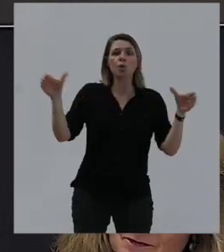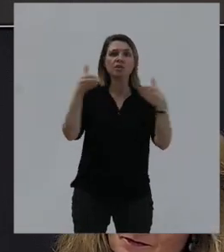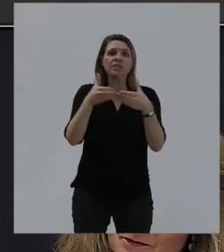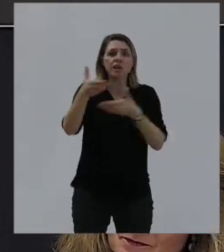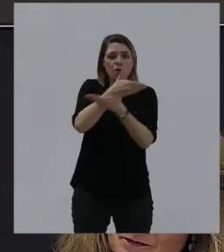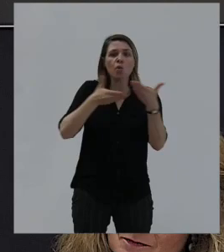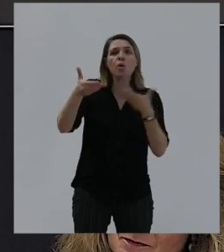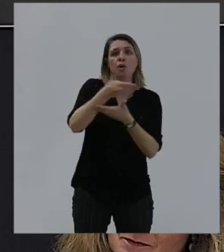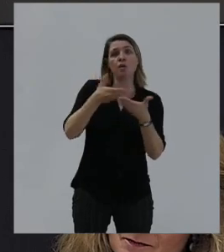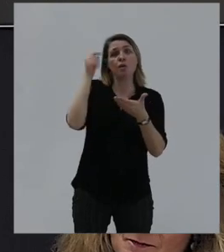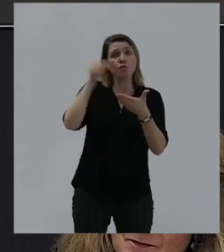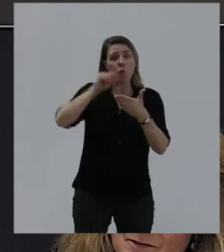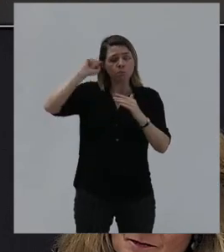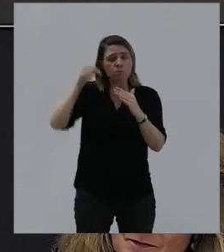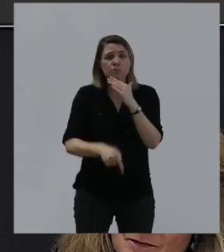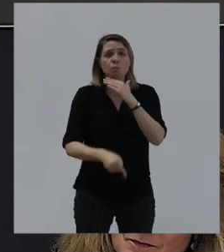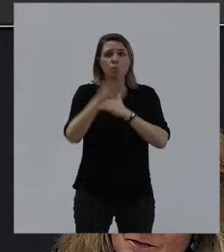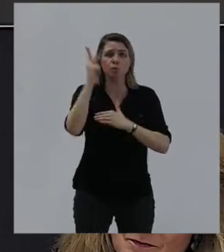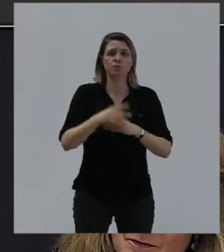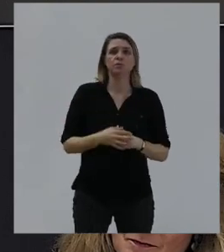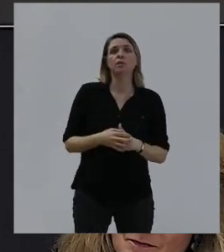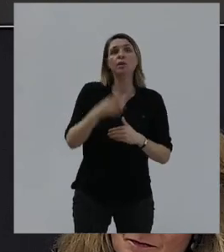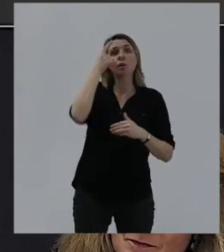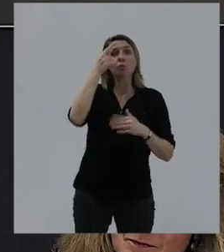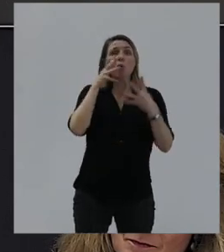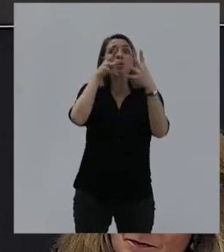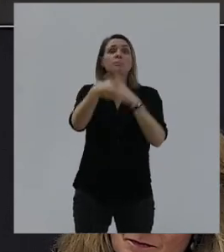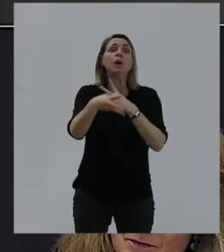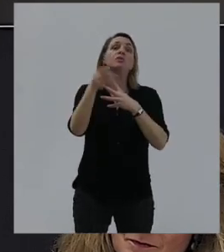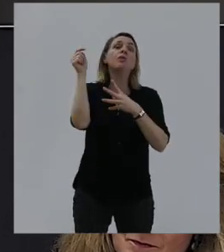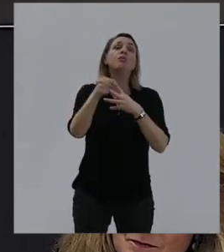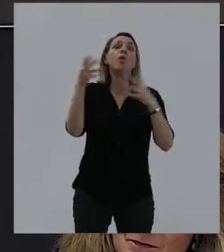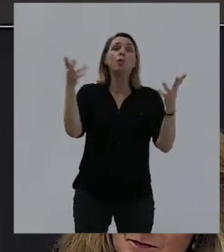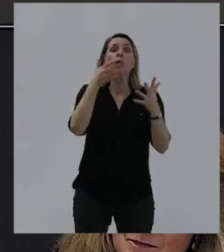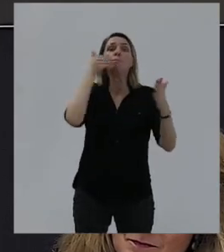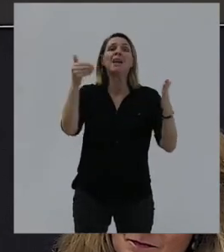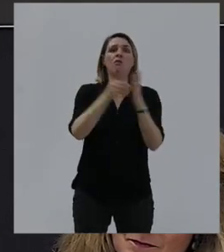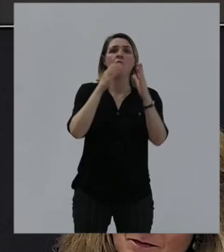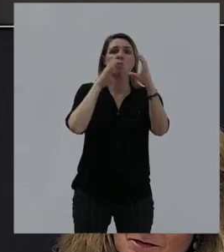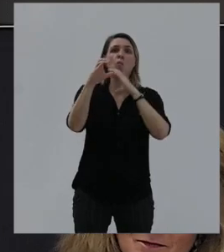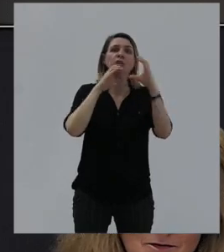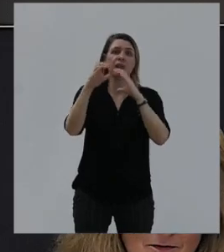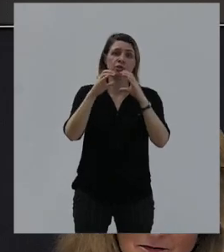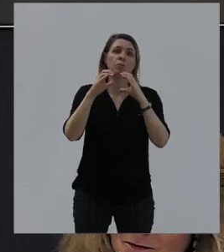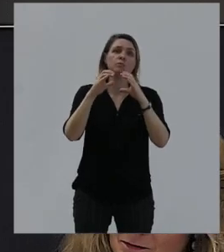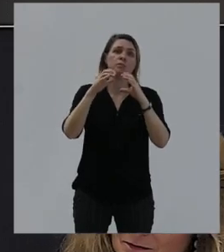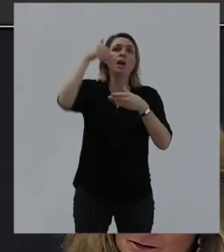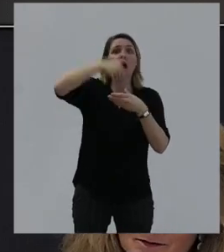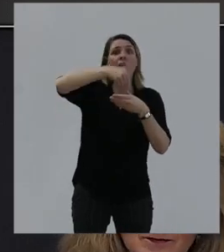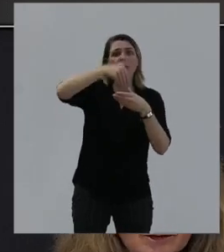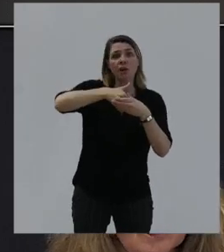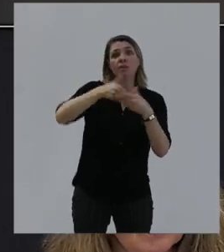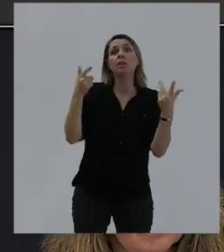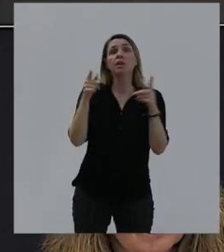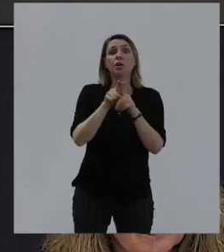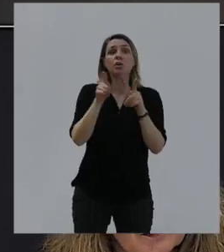de dialogue, il faut aller plus loin. Pour davantage de transparence, nous devons travailler à une meilleure communication avec la communauté, c'est vrai. Nous